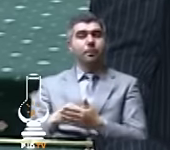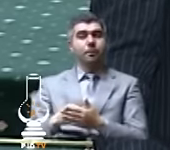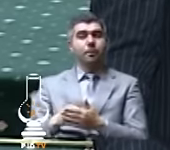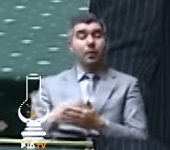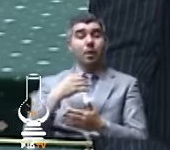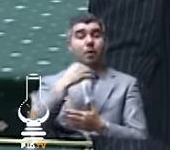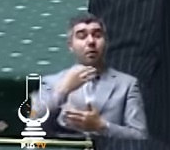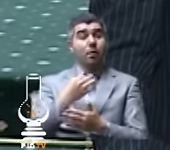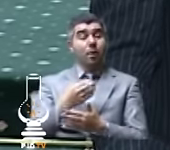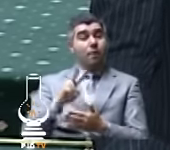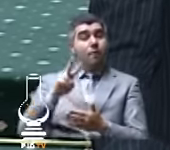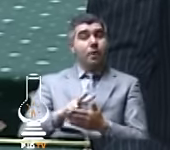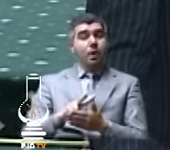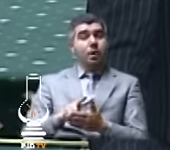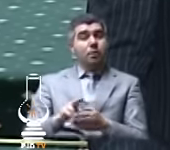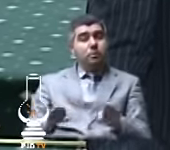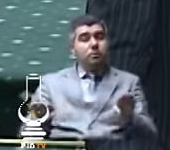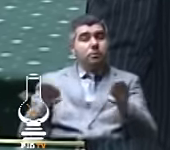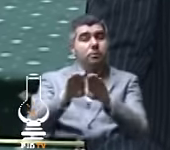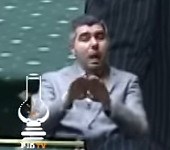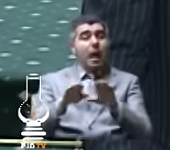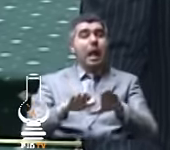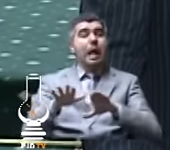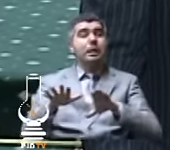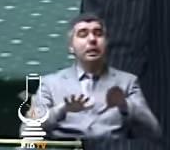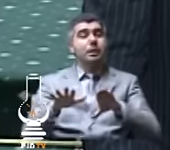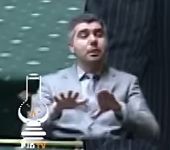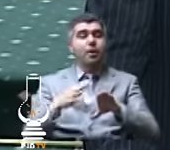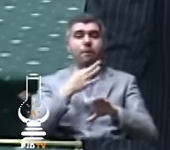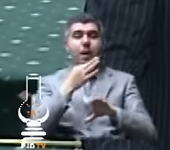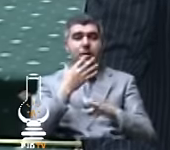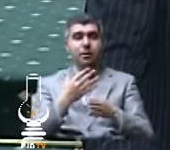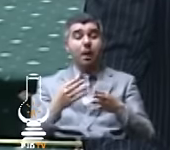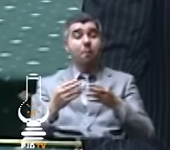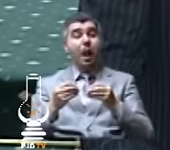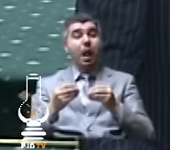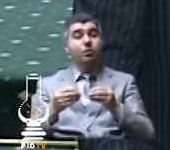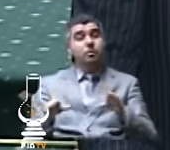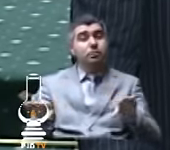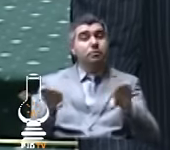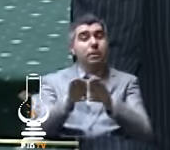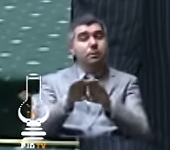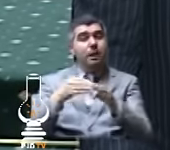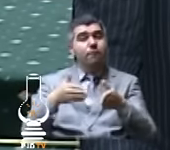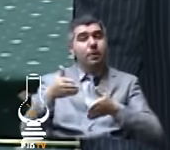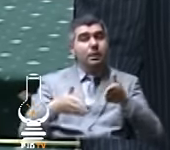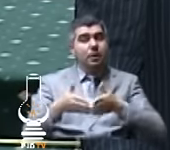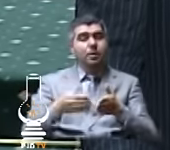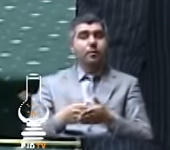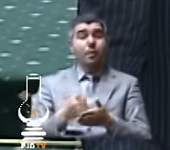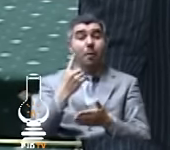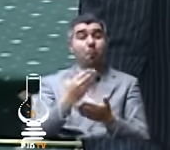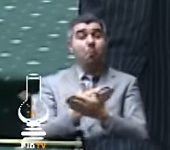لهذه الجهة بالخصوص أن نربطها مع أكادير بطريقة سلسة مع مراكش، وتلاحظوا الاستثمار الضخم الآن على مستوى تشكا